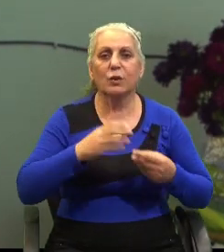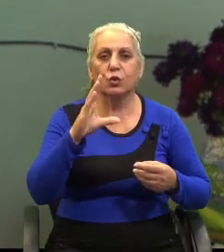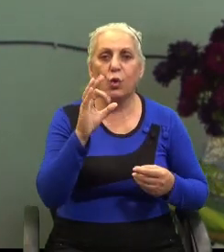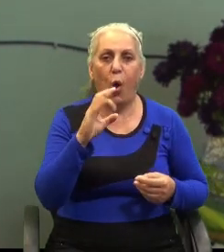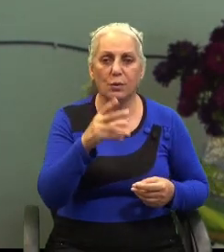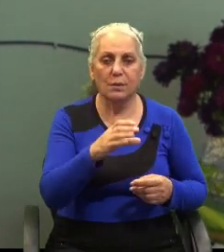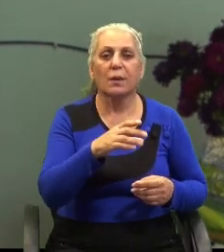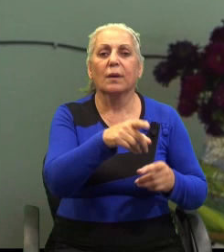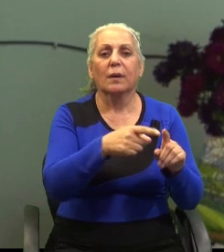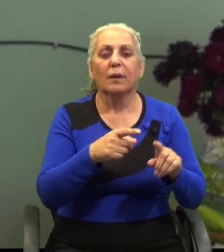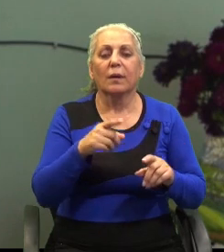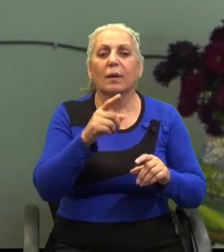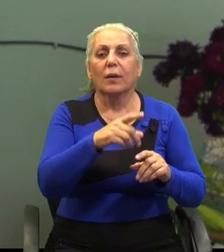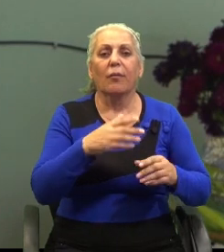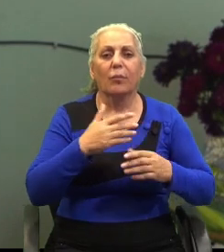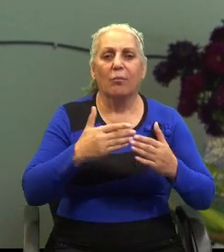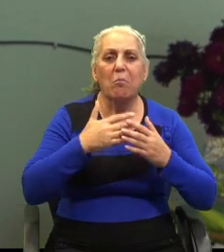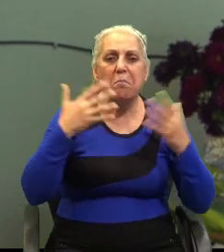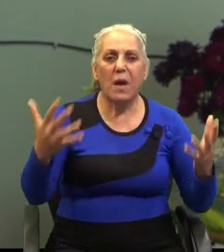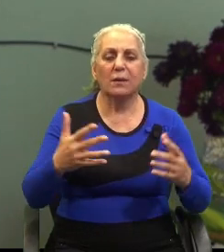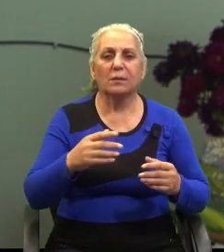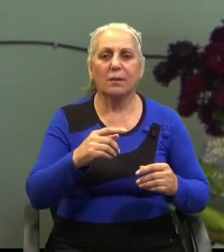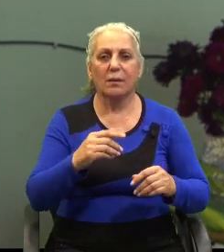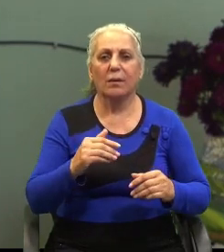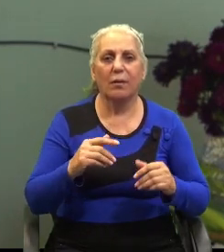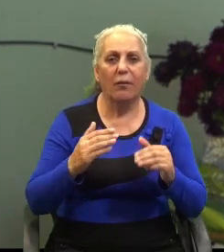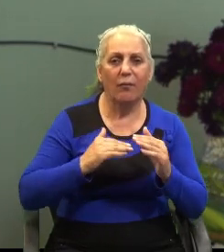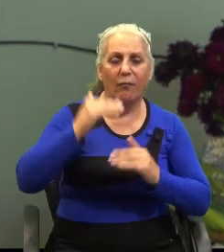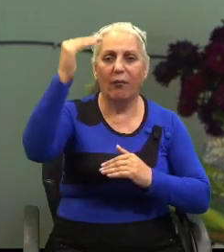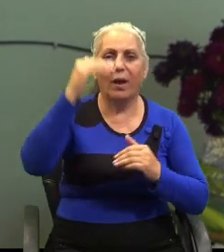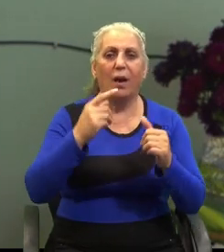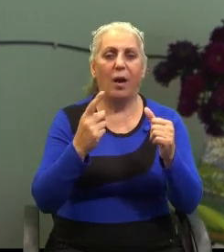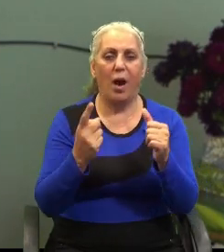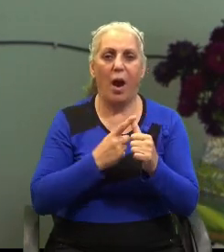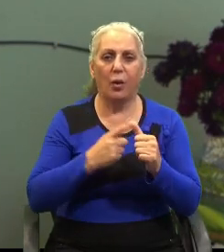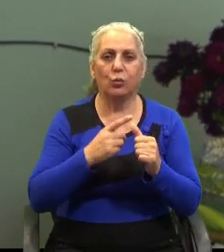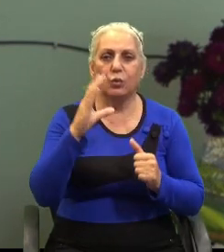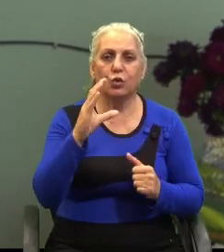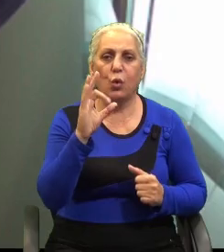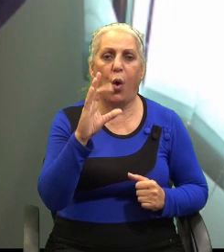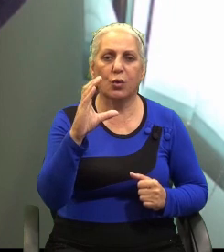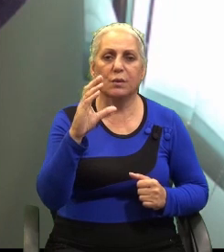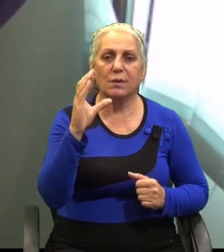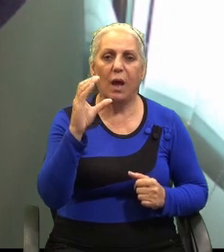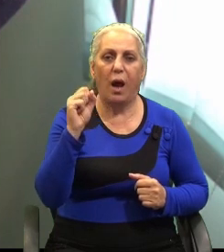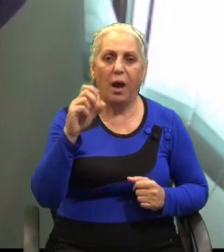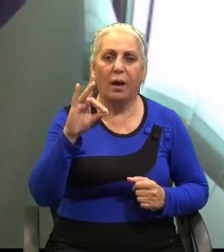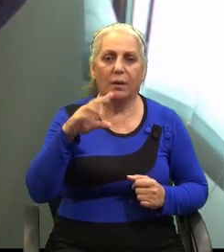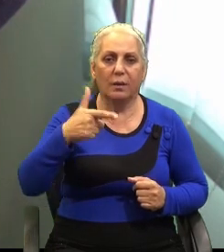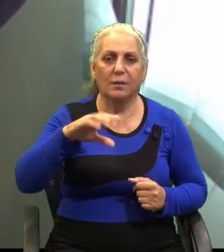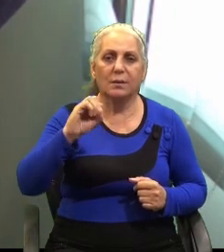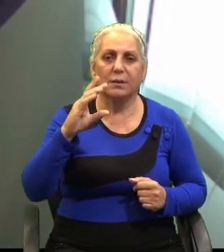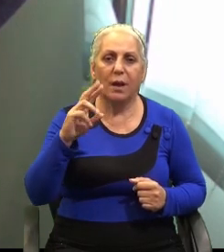են վիթխարի մեծ Սոսարքսյան անունը։ Նա ամենուր